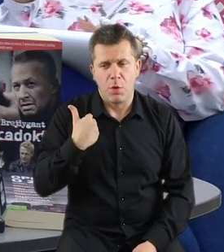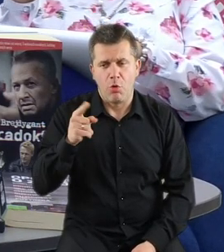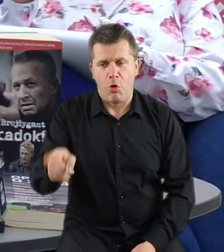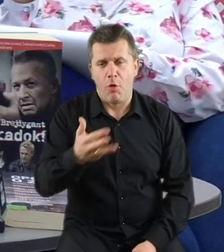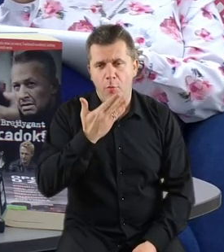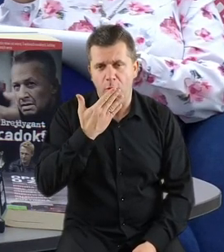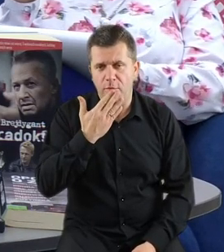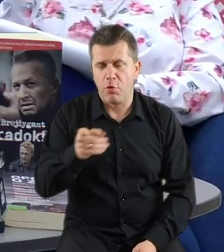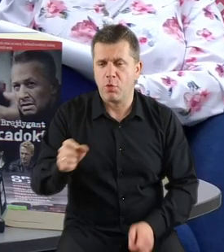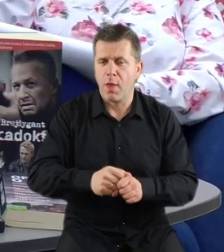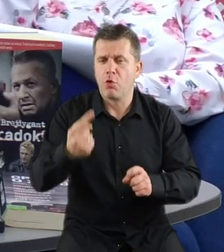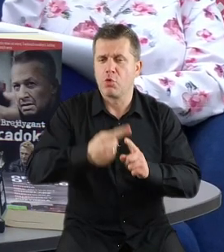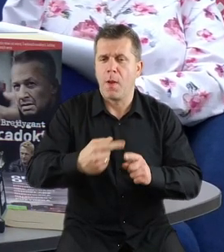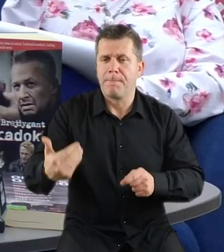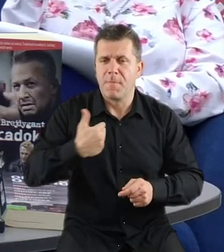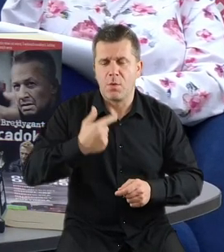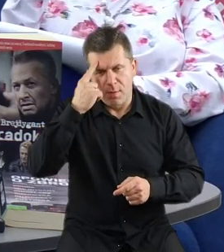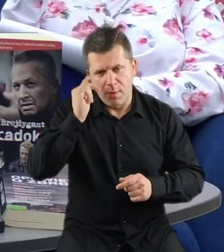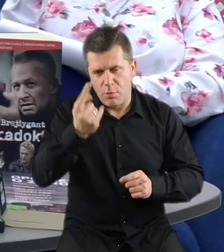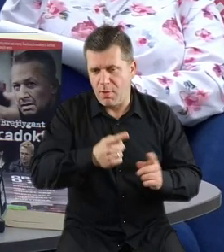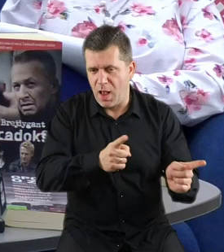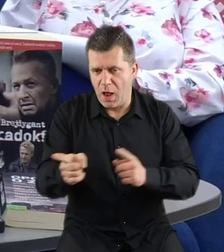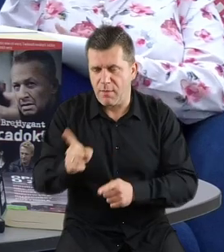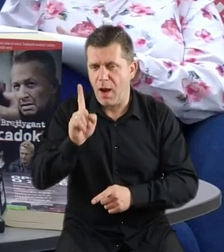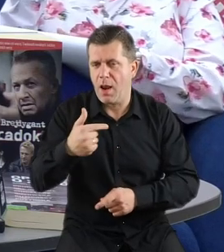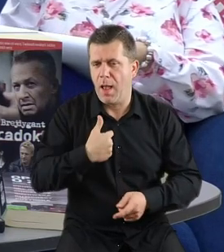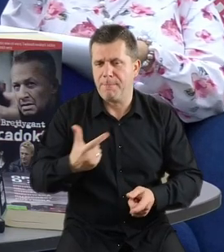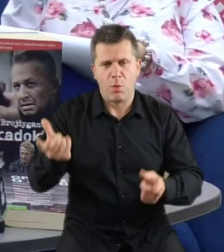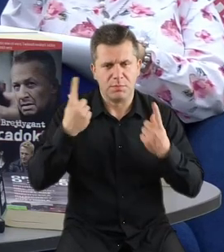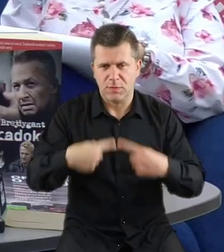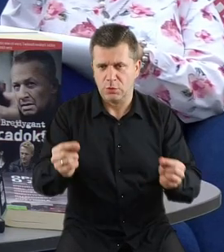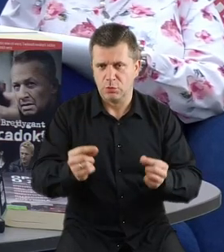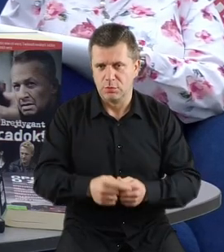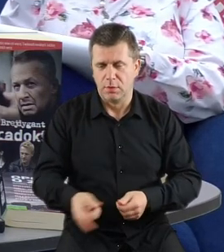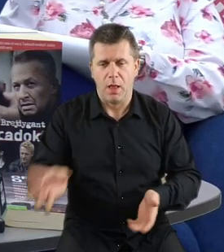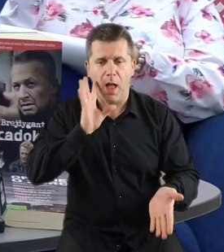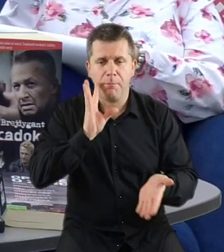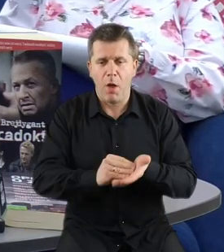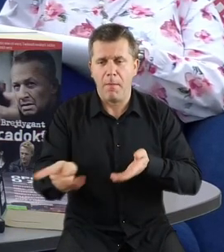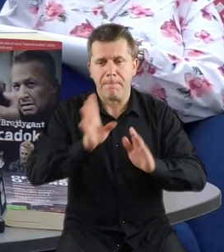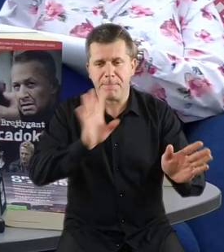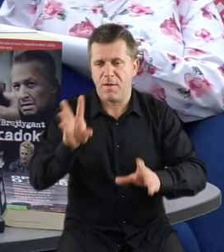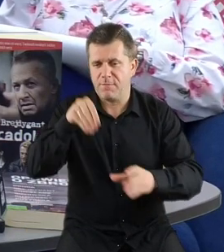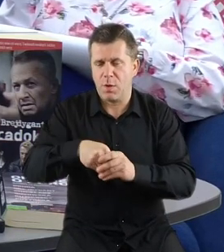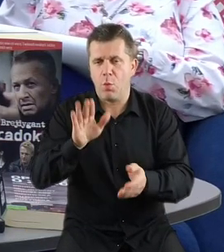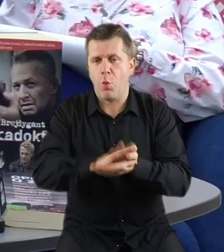tak trochę byliśmy nakierowani, ale ostatecznie byłam zaskoczona. Natomiast powtórzenie tego samego w układzie,